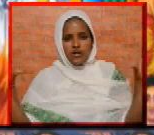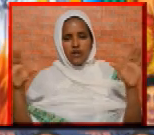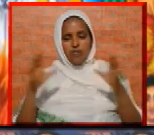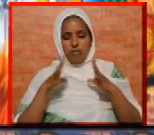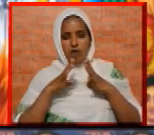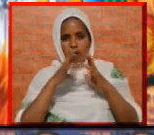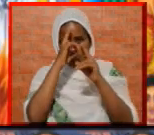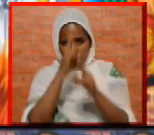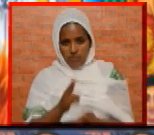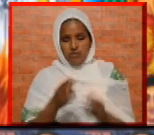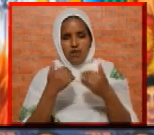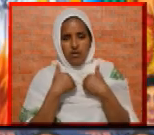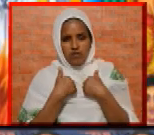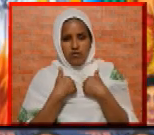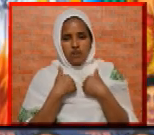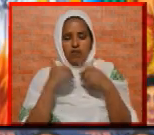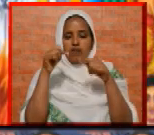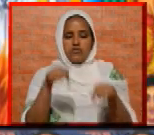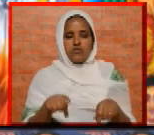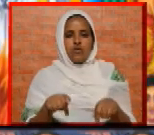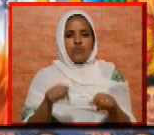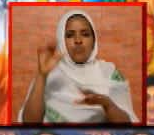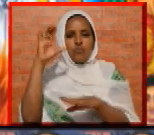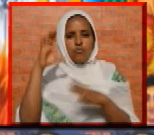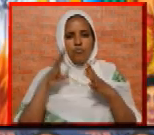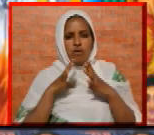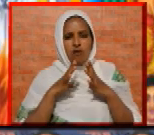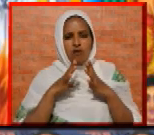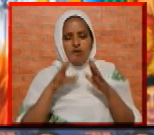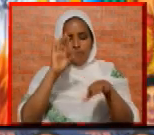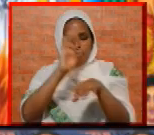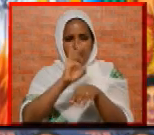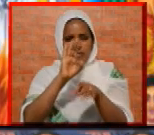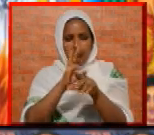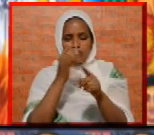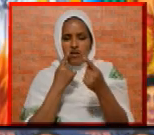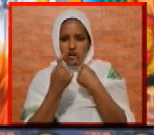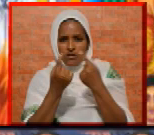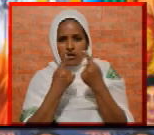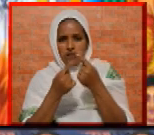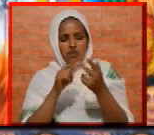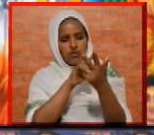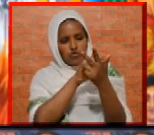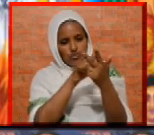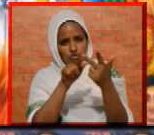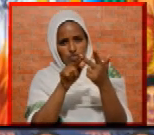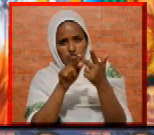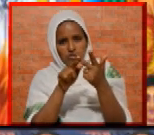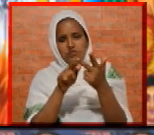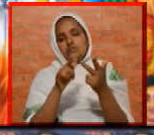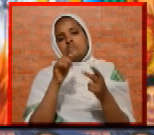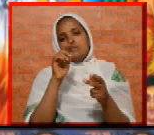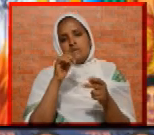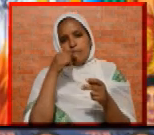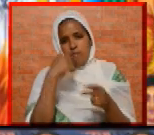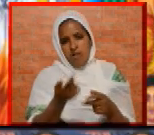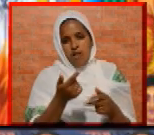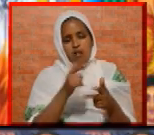የቅዱስ ገብርኤልን በዓል ታከብራለች። የዛሬው በዓል በቤተክርስቲያን አነጋገር ሶስትዮሽ